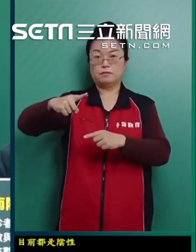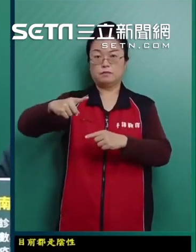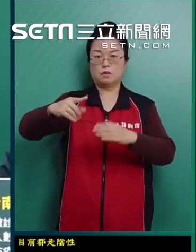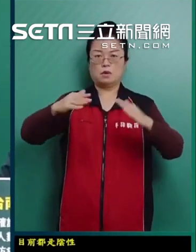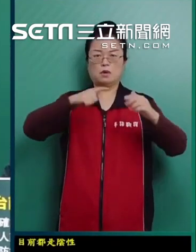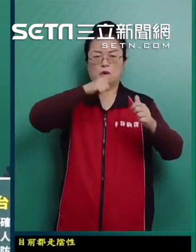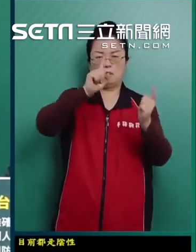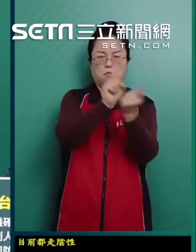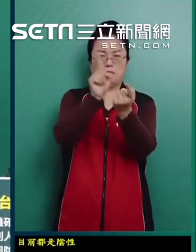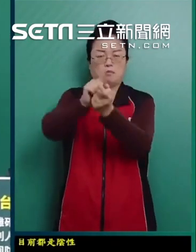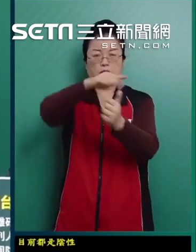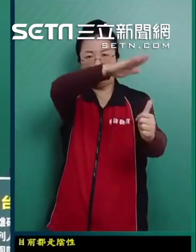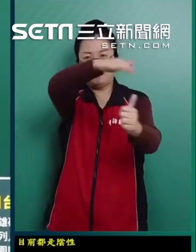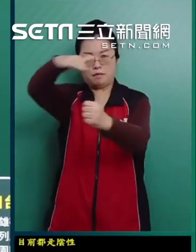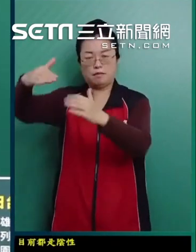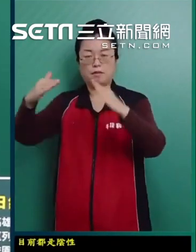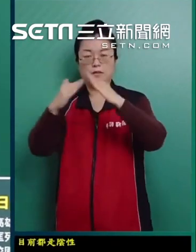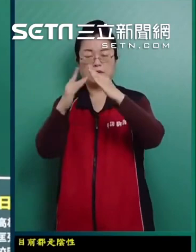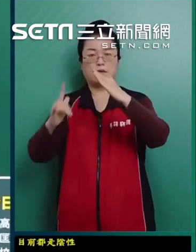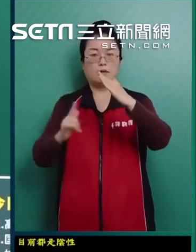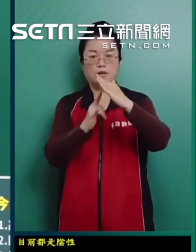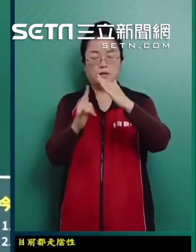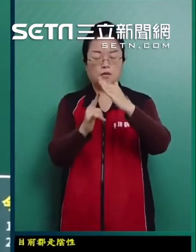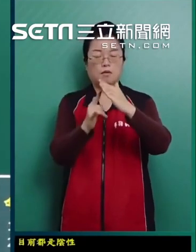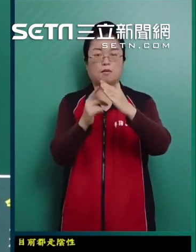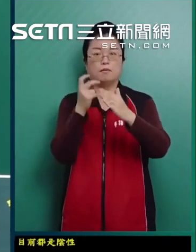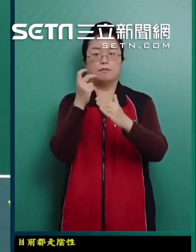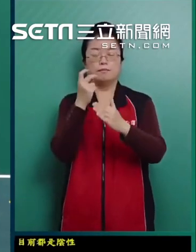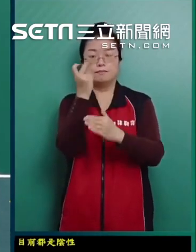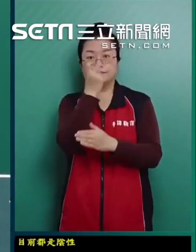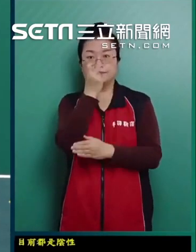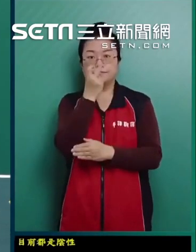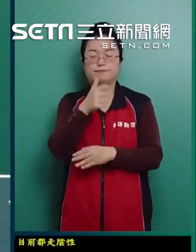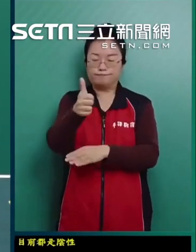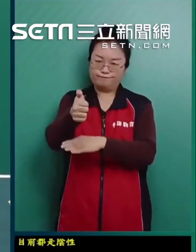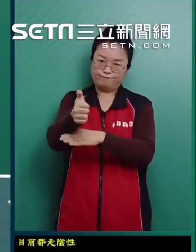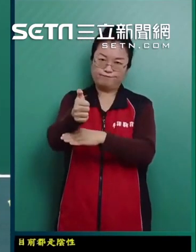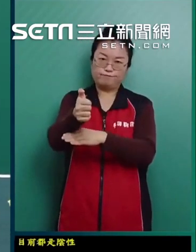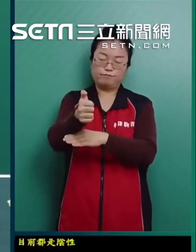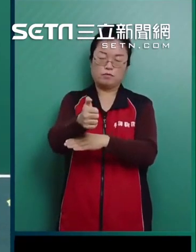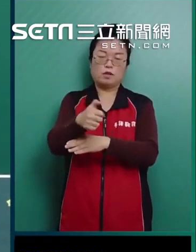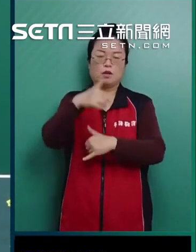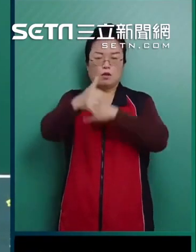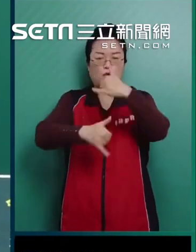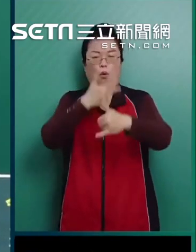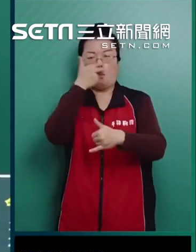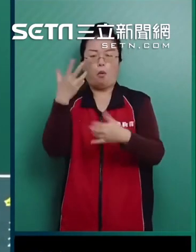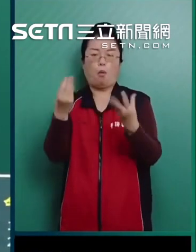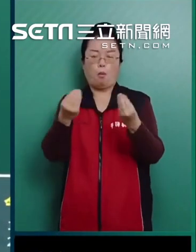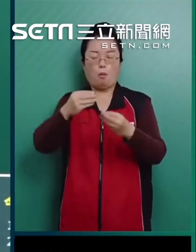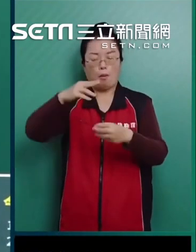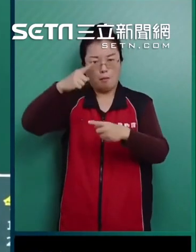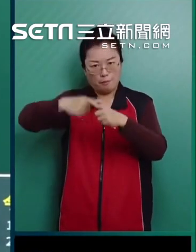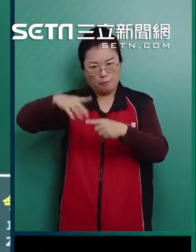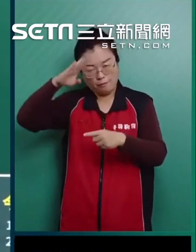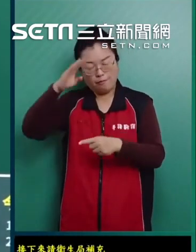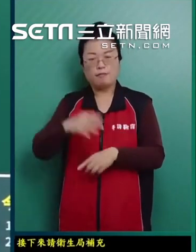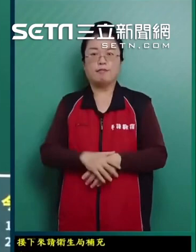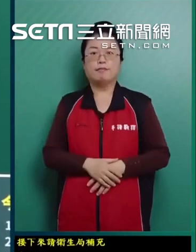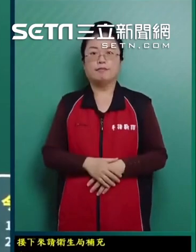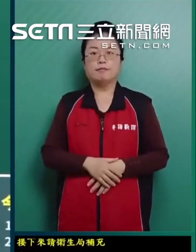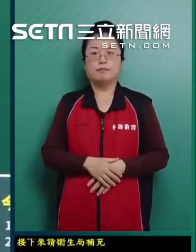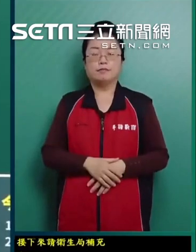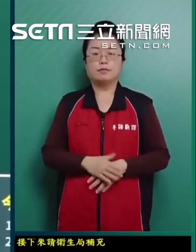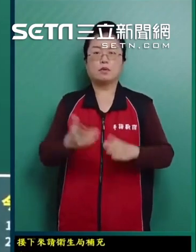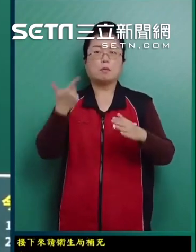隔离，也感谢所有配合居家隔离的一个市民，为了防疫牺牲你们的不便。那尤其是我们的家长因为要